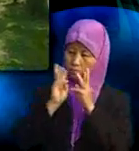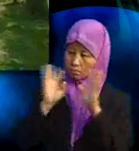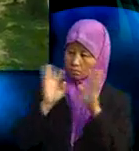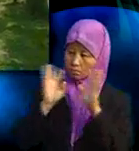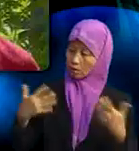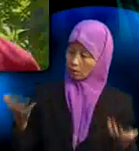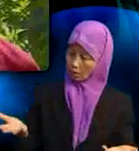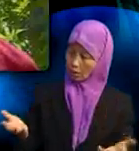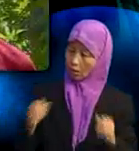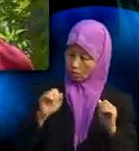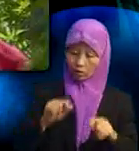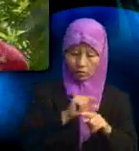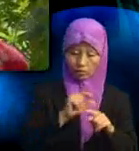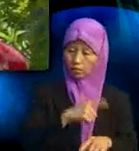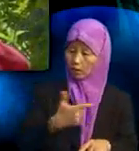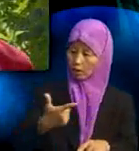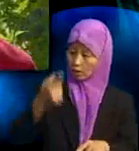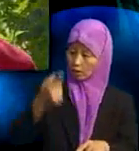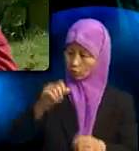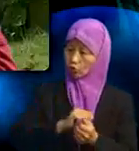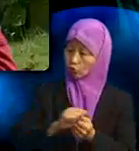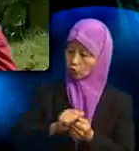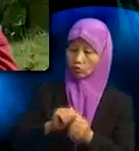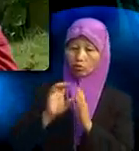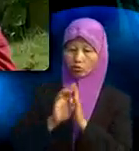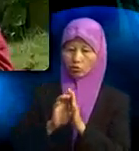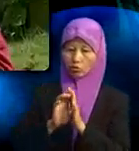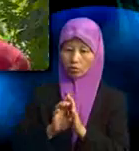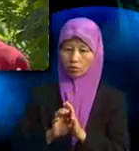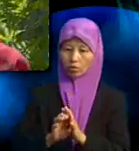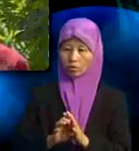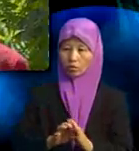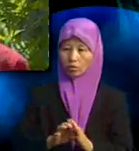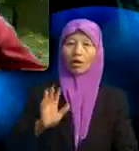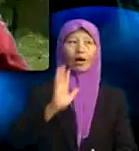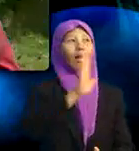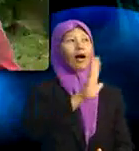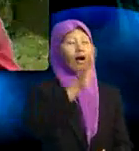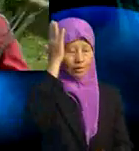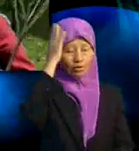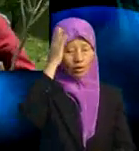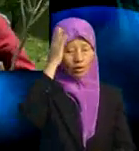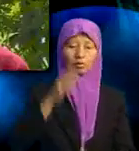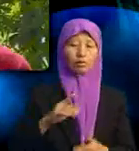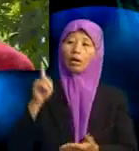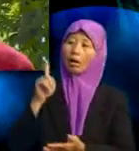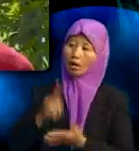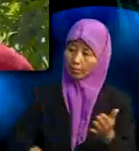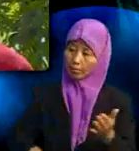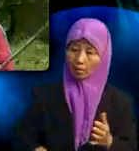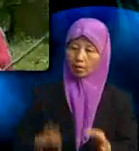Tak ada air, kita boleh gunakan benda-benda lain untuk bersuci. Ha, seperti... Ha, kita tahu. Apa